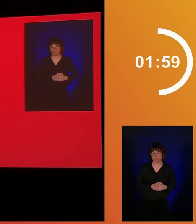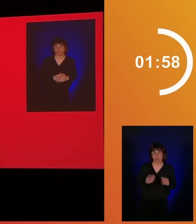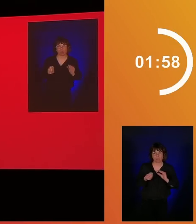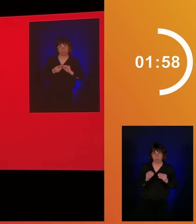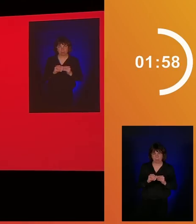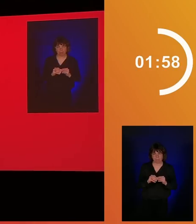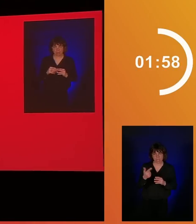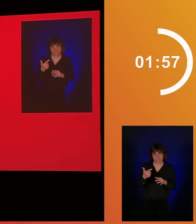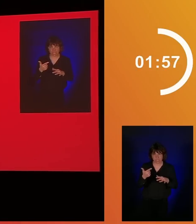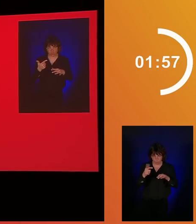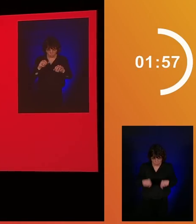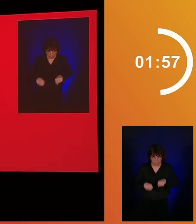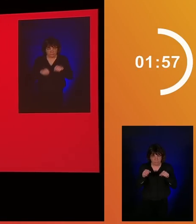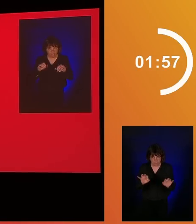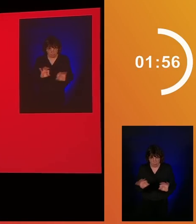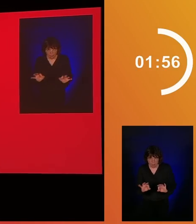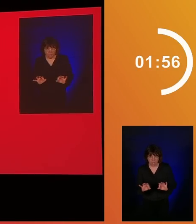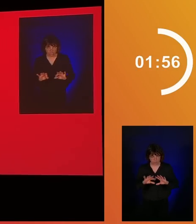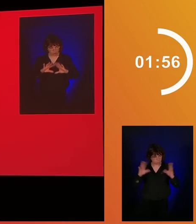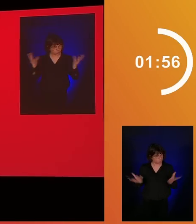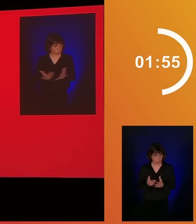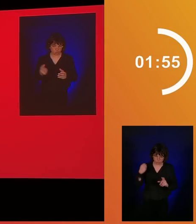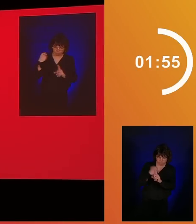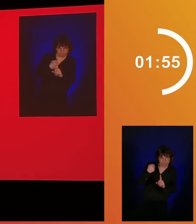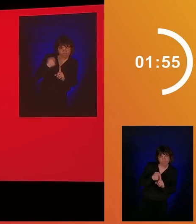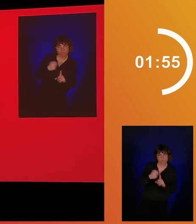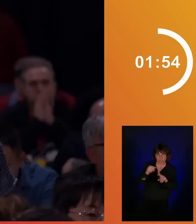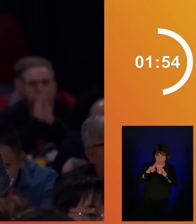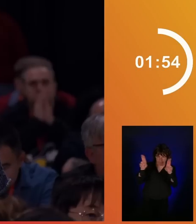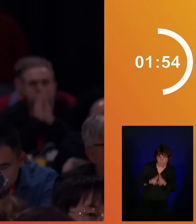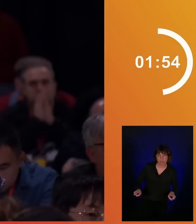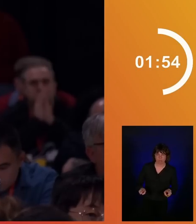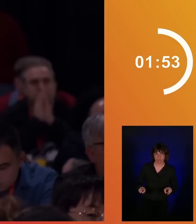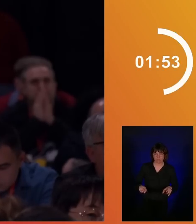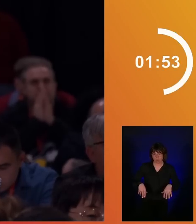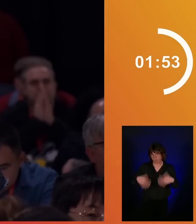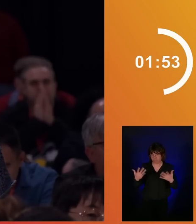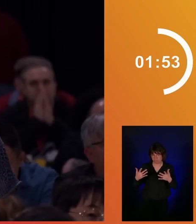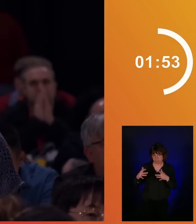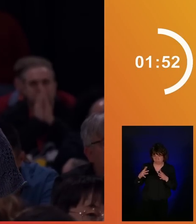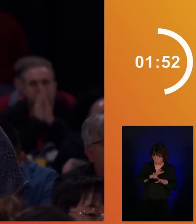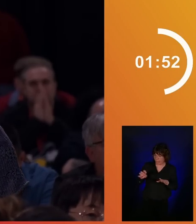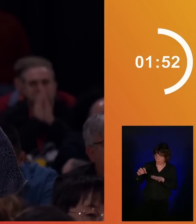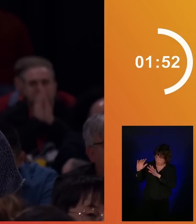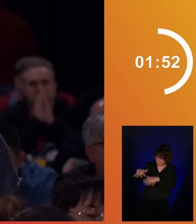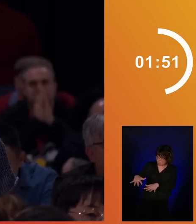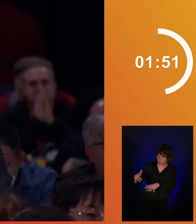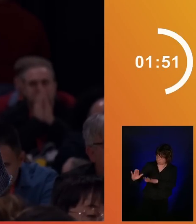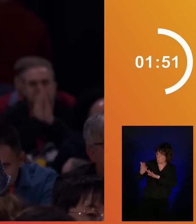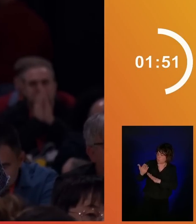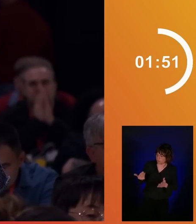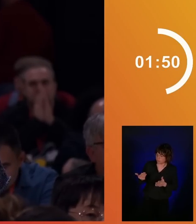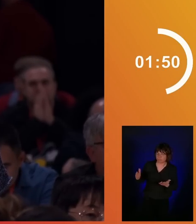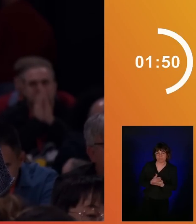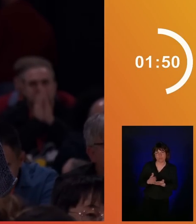des Deux-Sèvres, mais une lutte internationale, comme l'a démontré la mobilisation de ce week-end. Ces projets sont tous